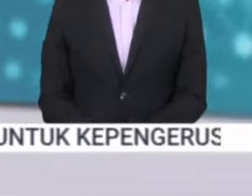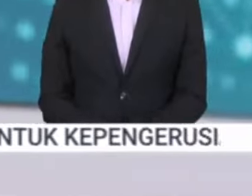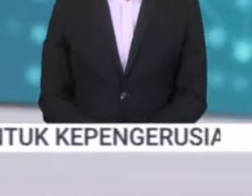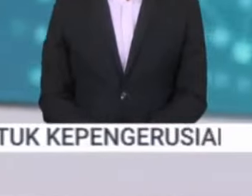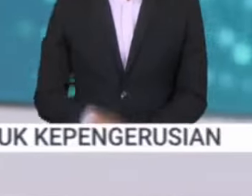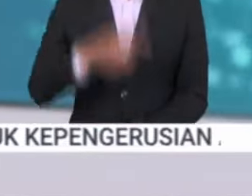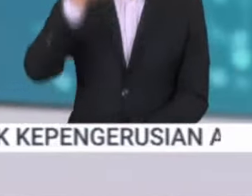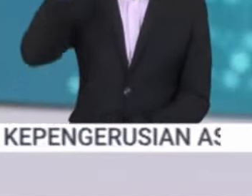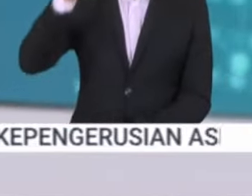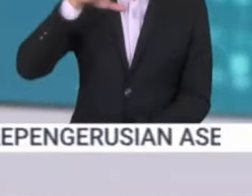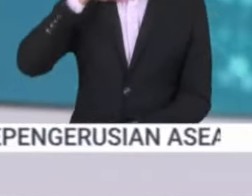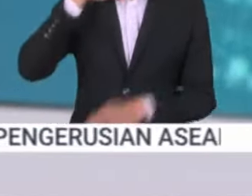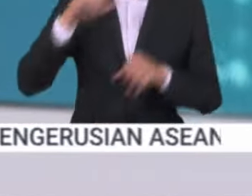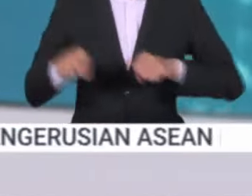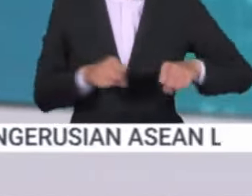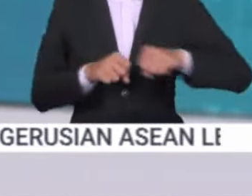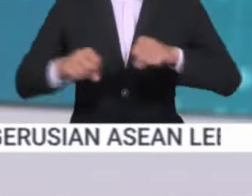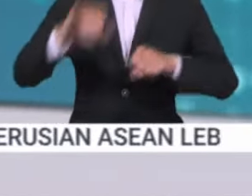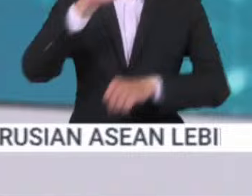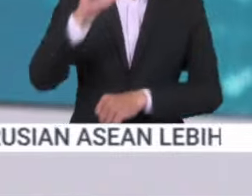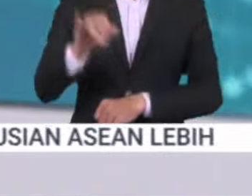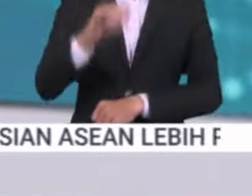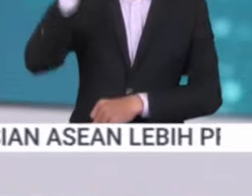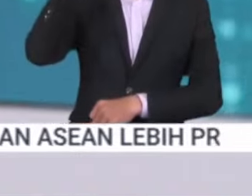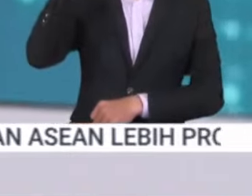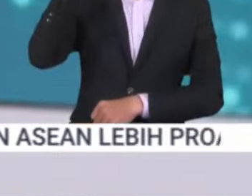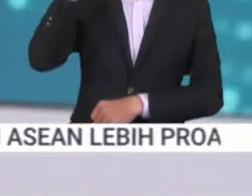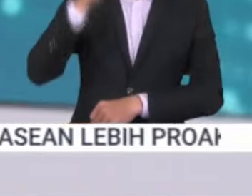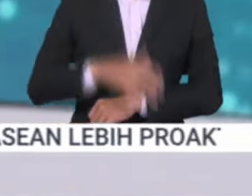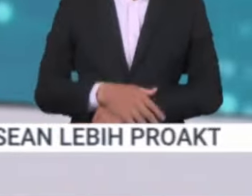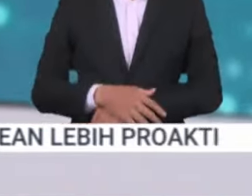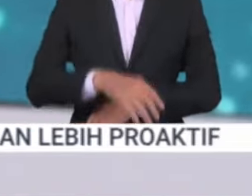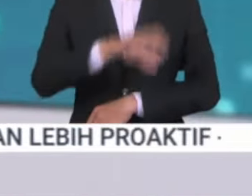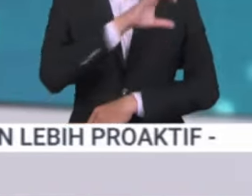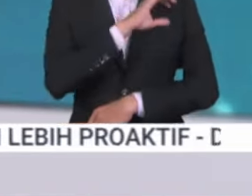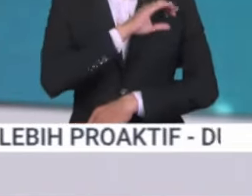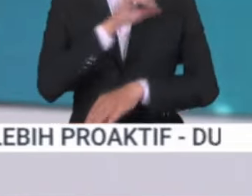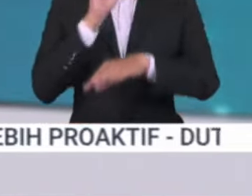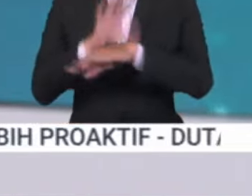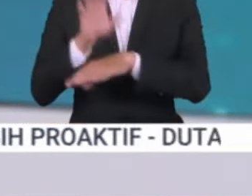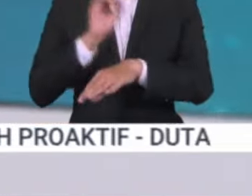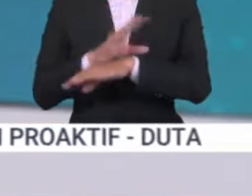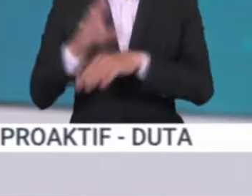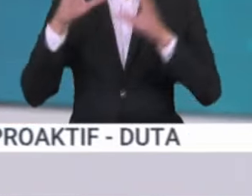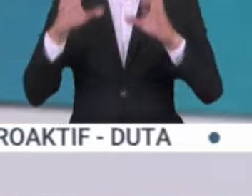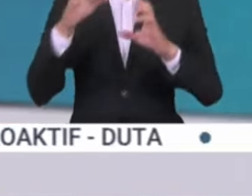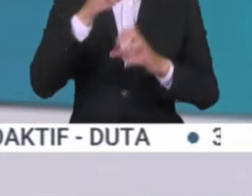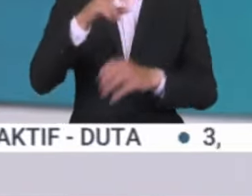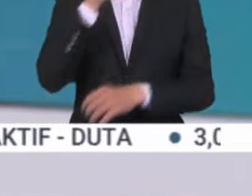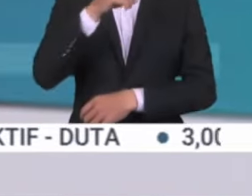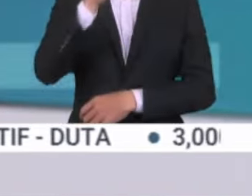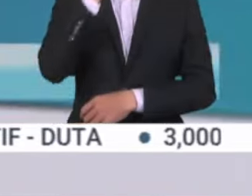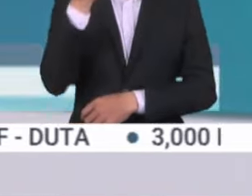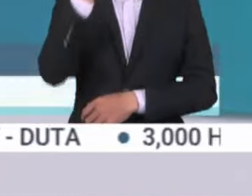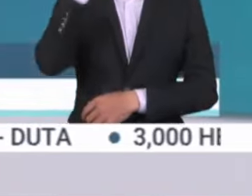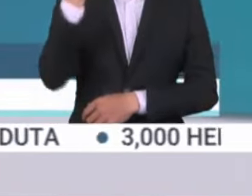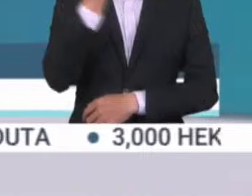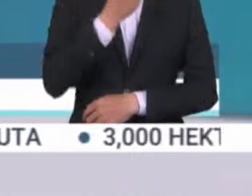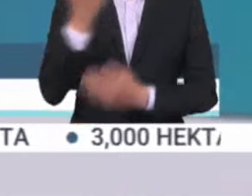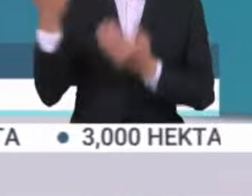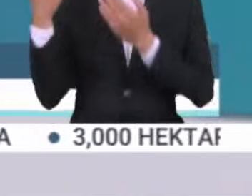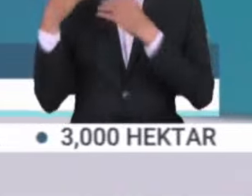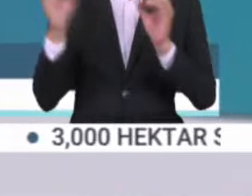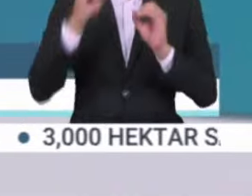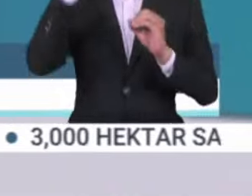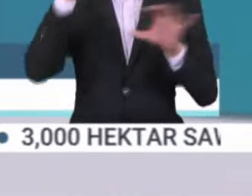Dan ini pula mengenai pencemaran sungai di Johor. Pihak polis memberi amaran keras dan tindakan tegas terhadap mana-mana pihak yang